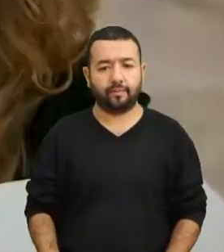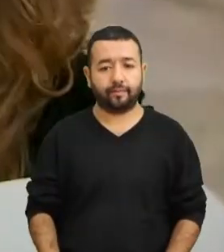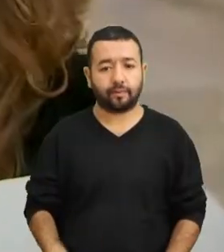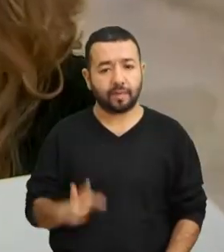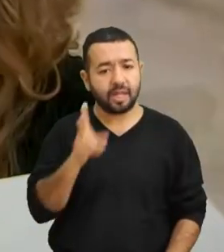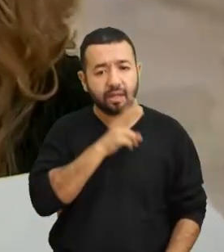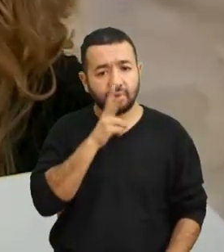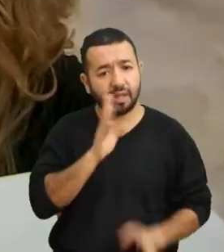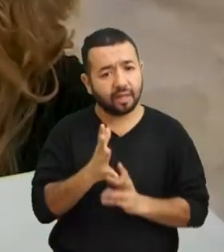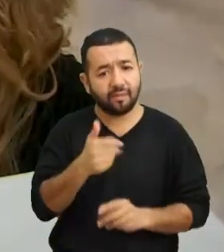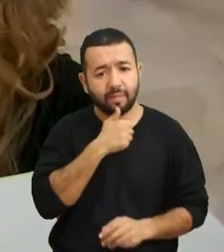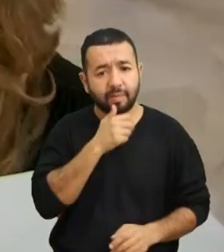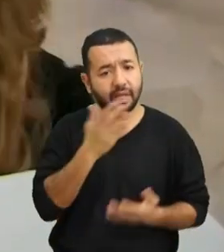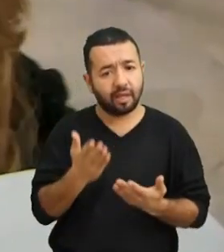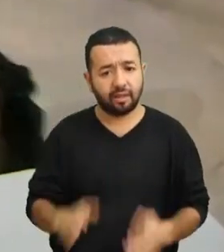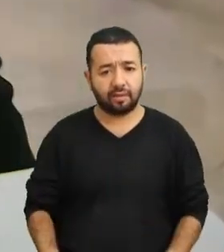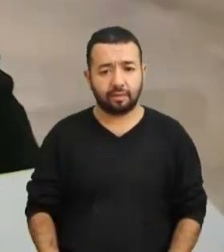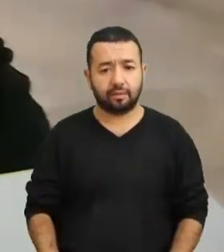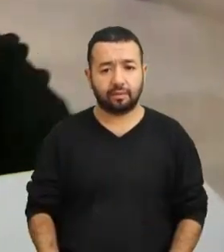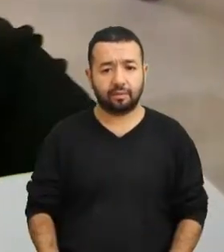Ay hala niye gülüyorsun babişko ya?